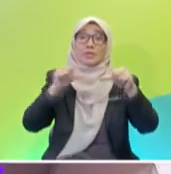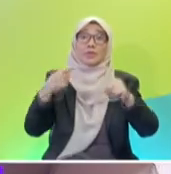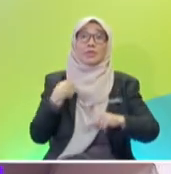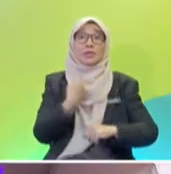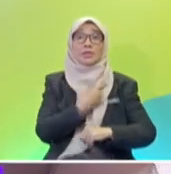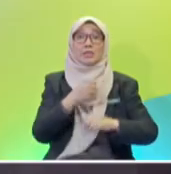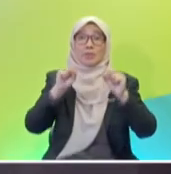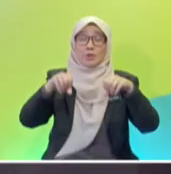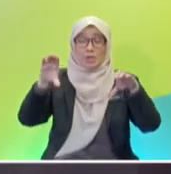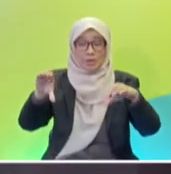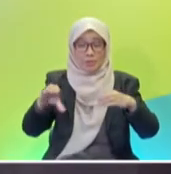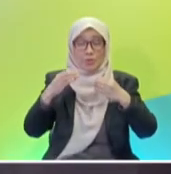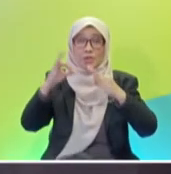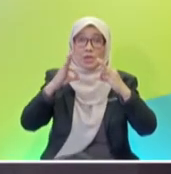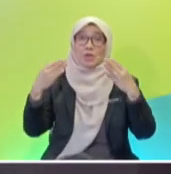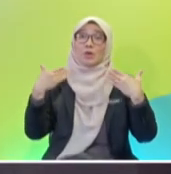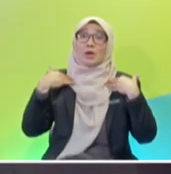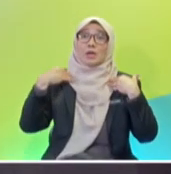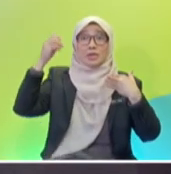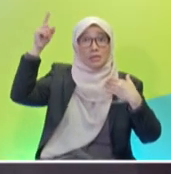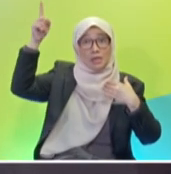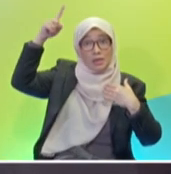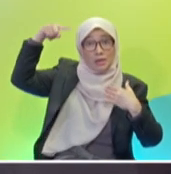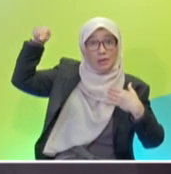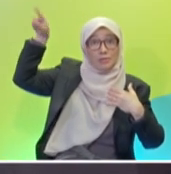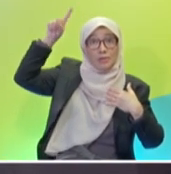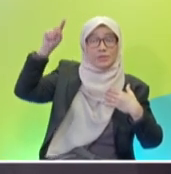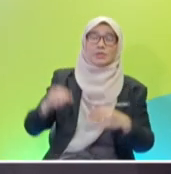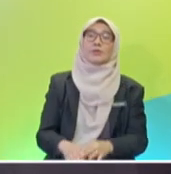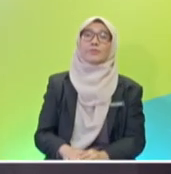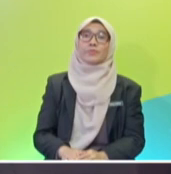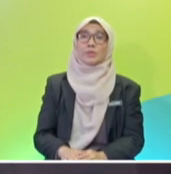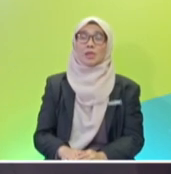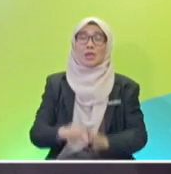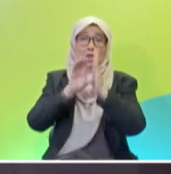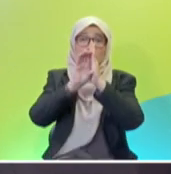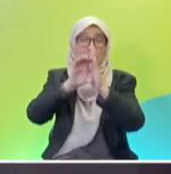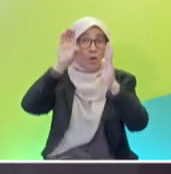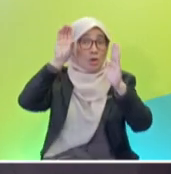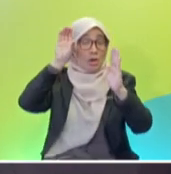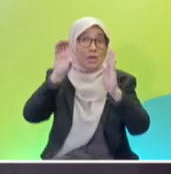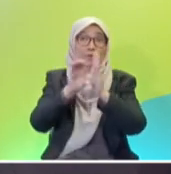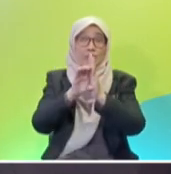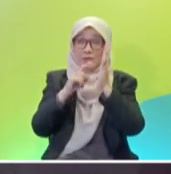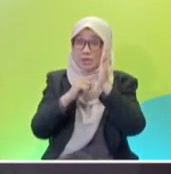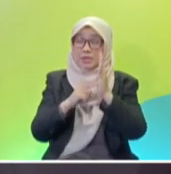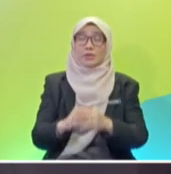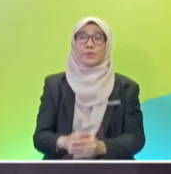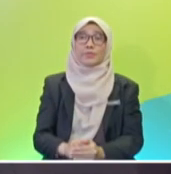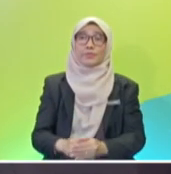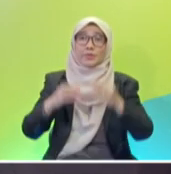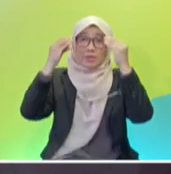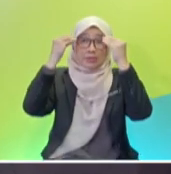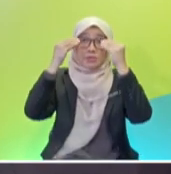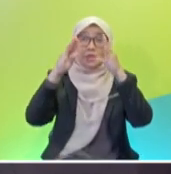Okey, tengok contohnya gambar cikgu yang pertama ni. Cikgu mengambil gambar di siang hari tanpa